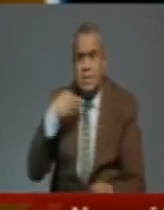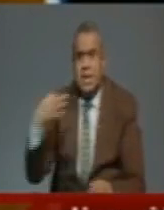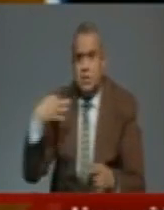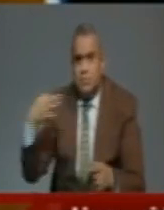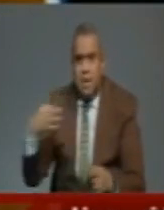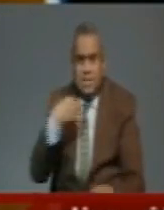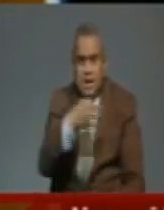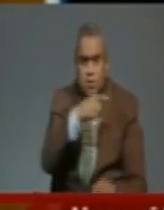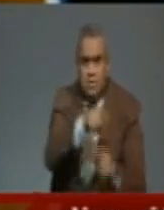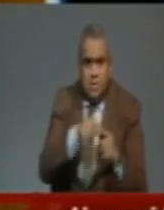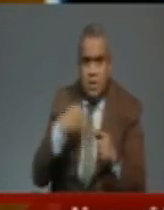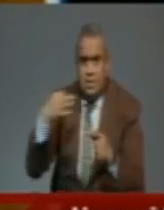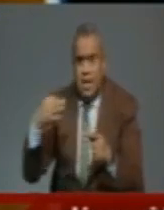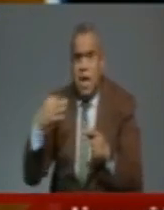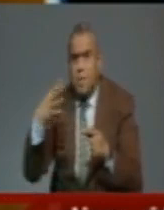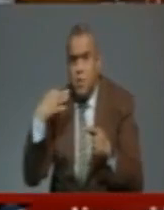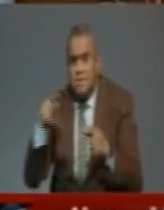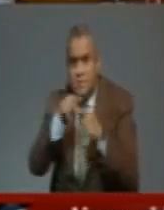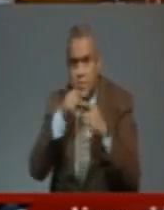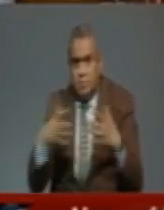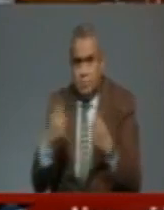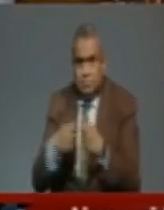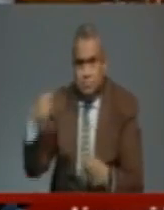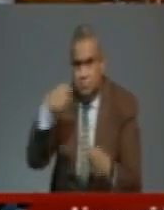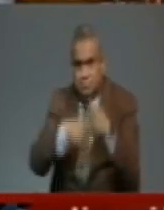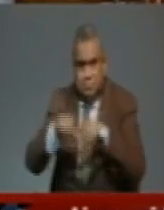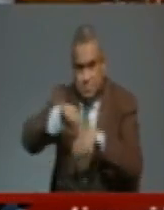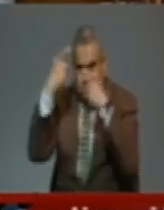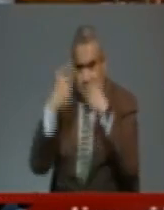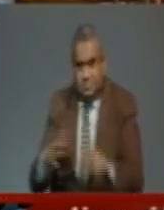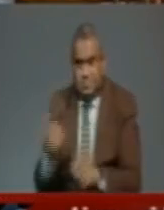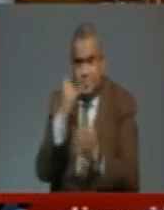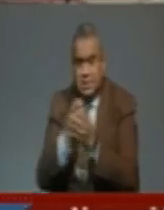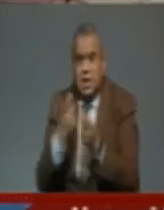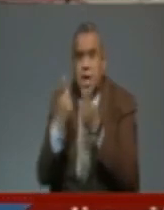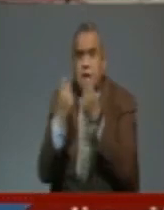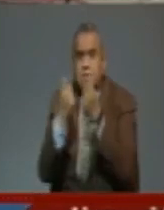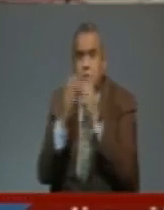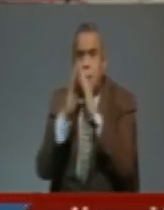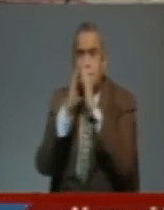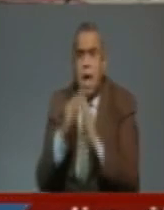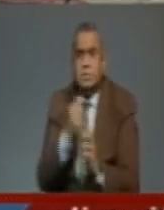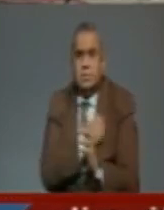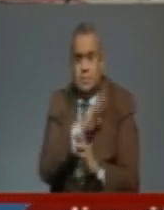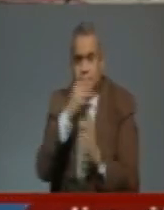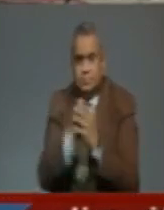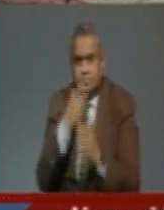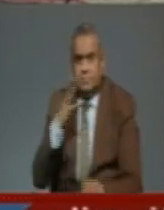33% 34% وبنوا هذه المحطة. سواء الفلوس المصري اللي هي تقريبا وصلت حوالي